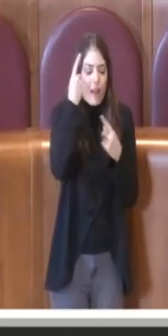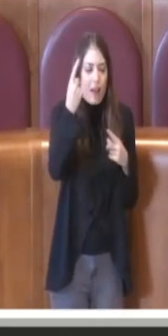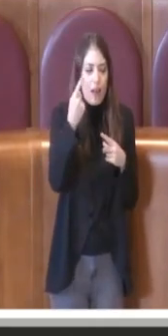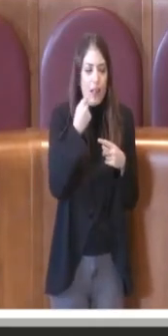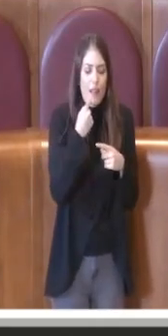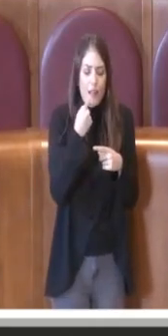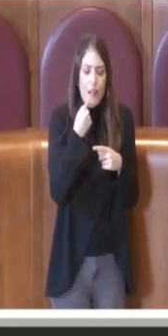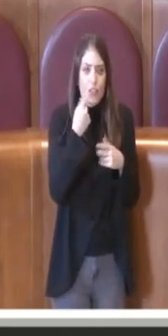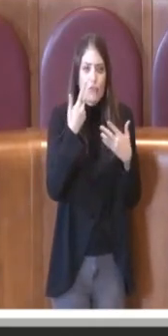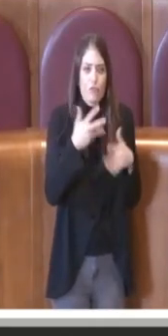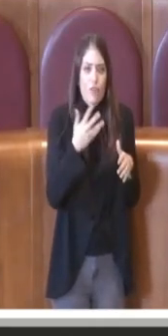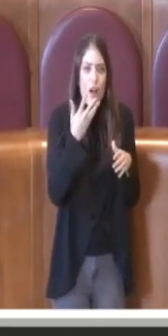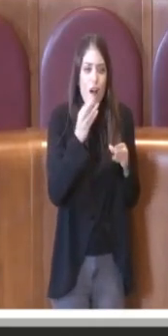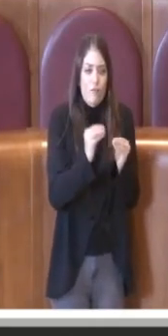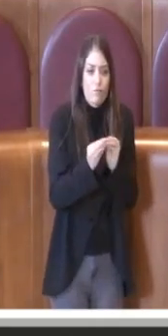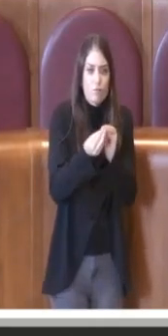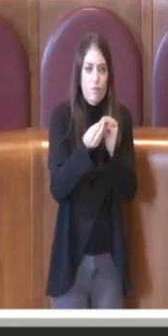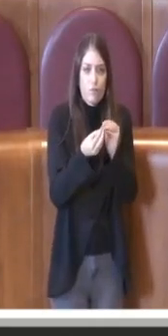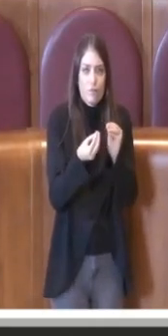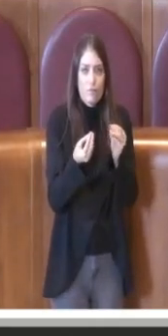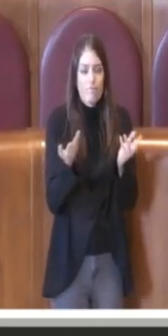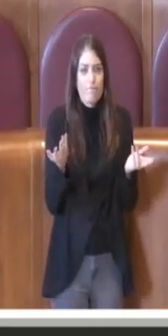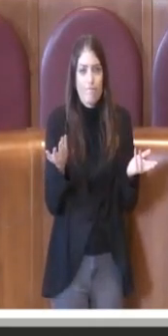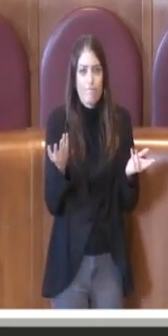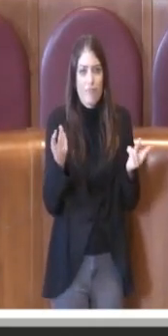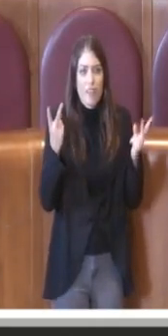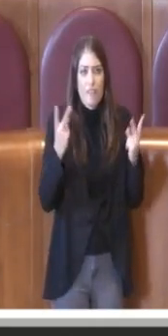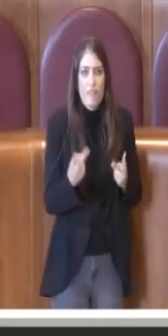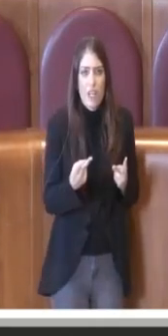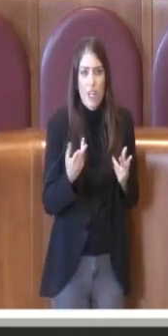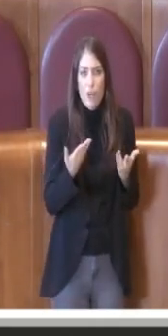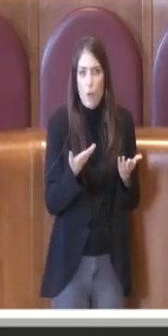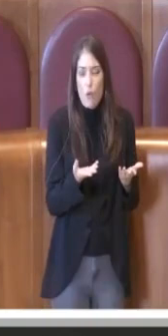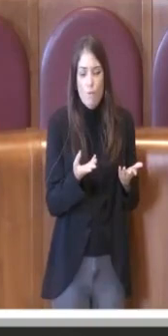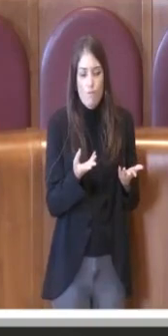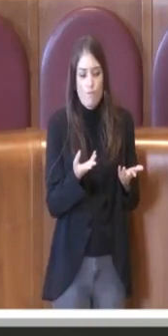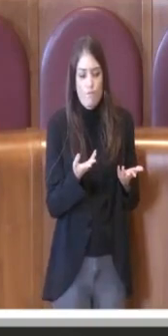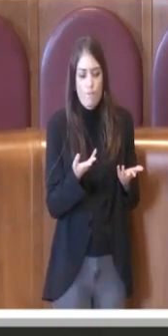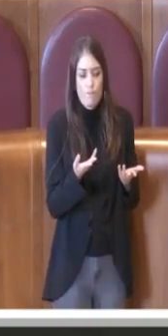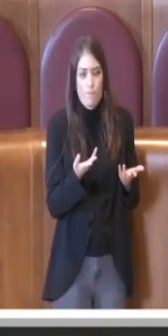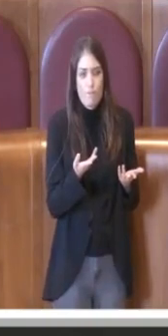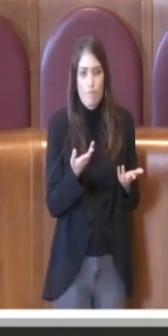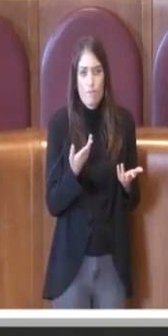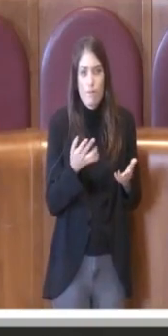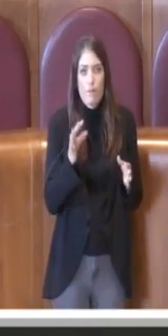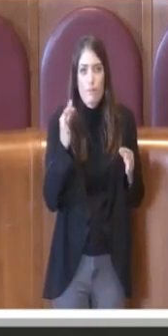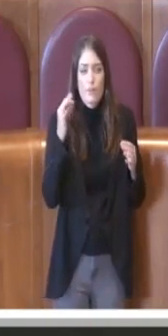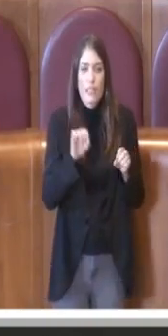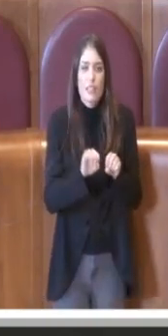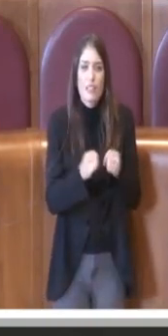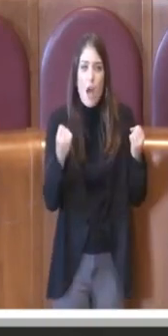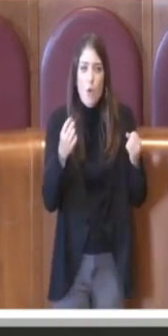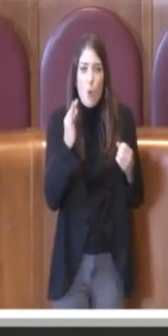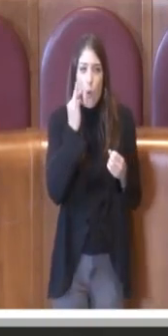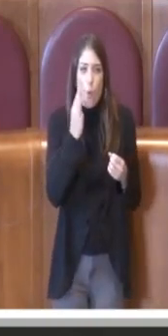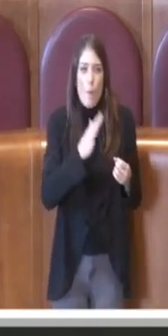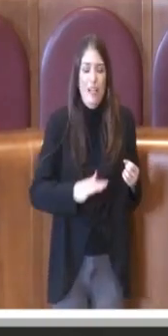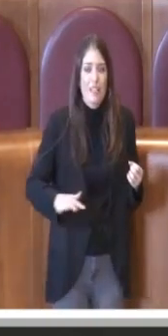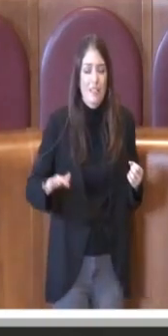previsti e chi li ha attuati in realtà ha fatto un danno all'umanità, secondo